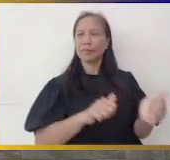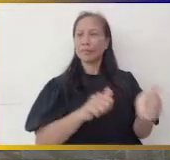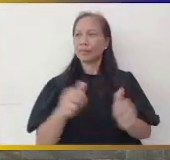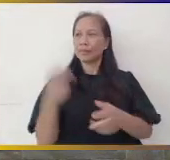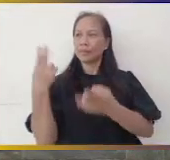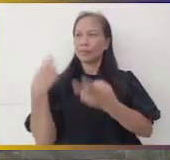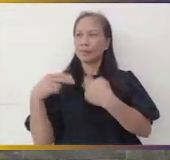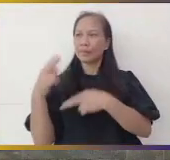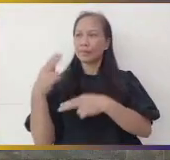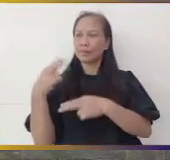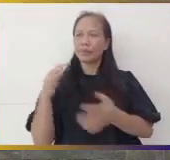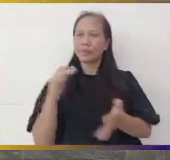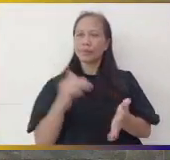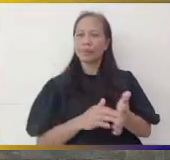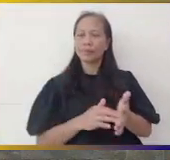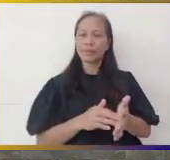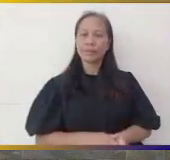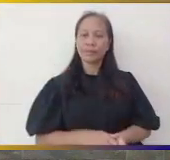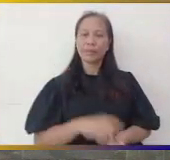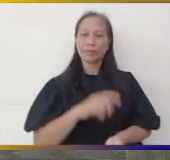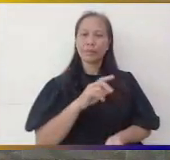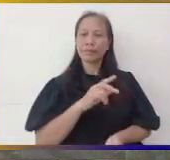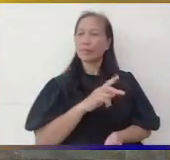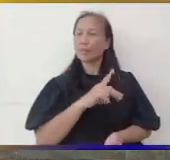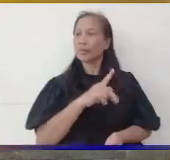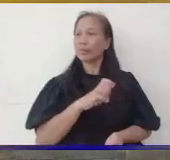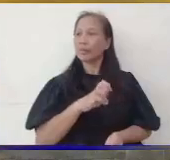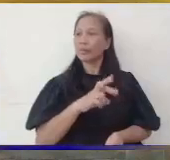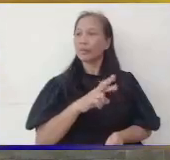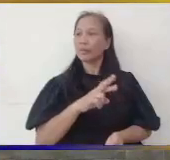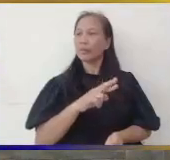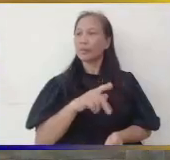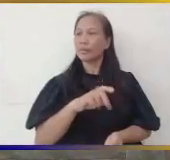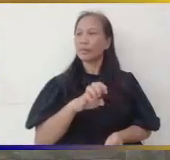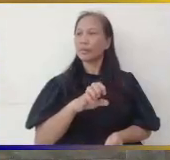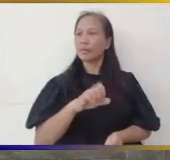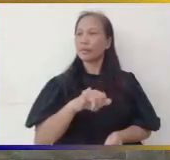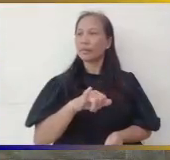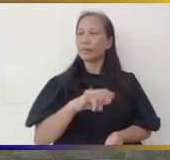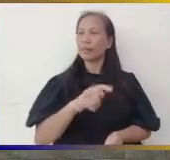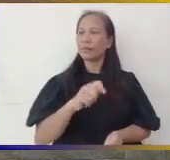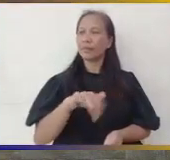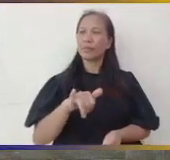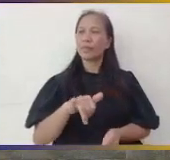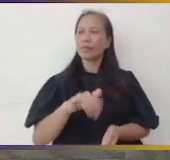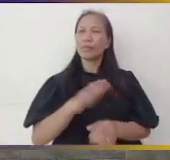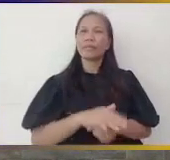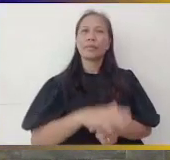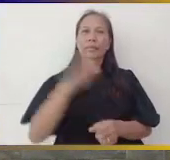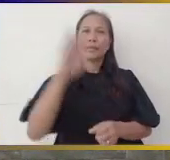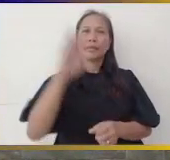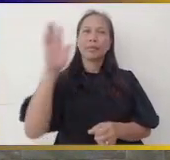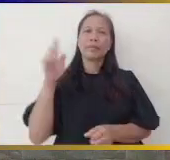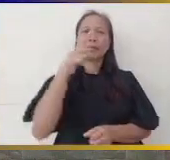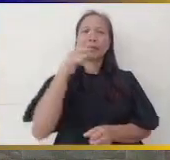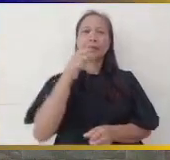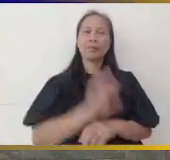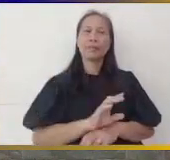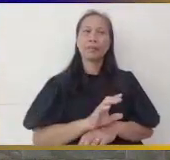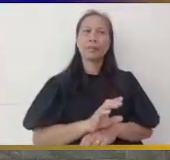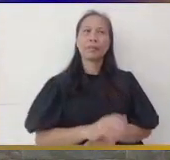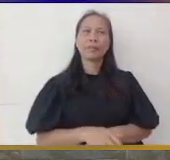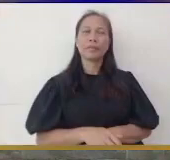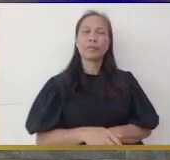again inuulit ko po sa perpetuity mga kapatid nyan po yung promise ng perpetuity ng simbahan p Sinabi